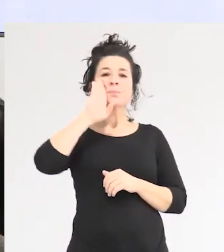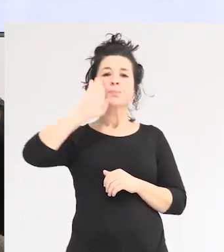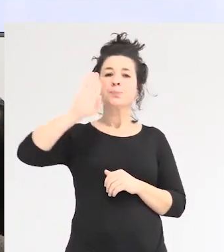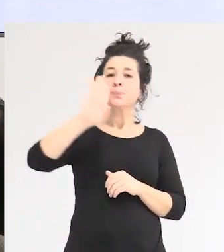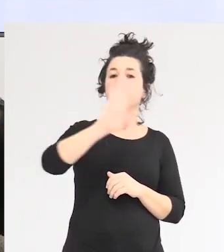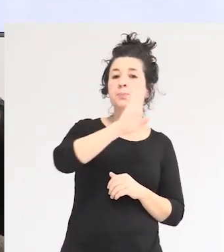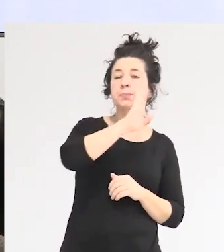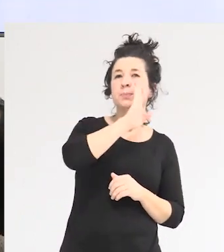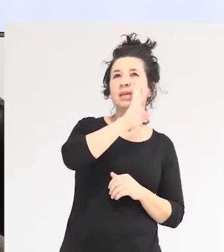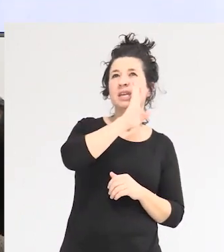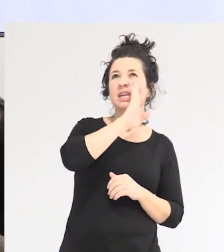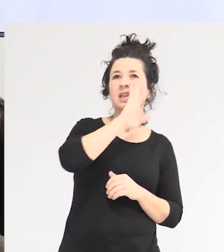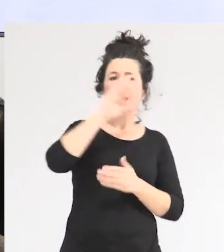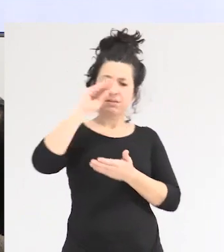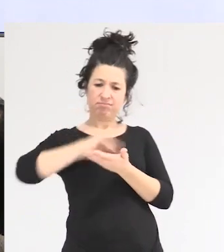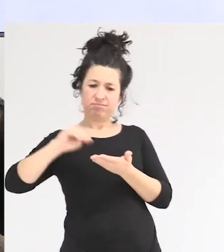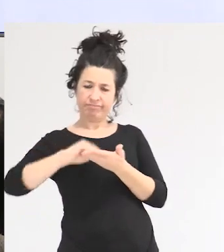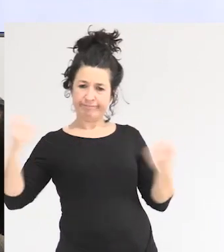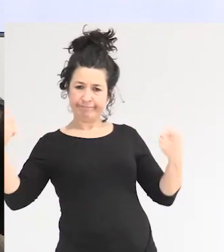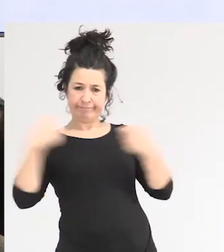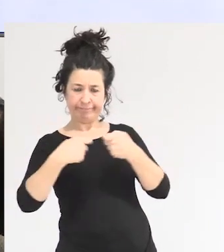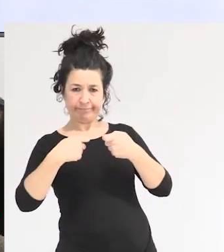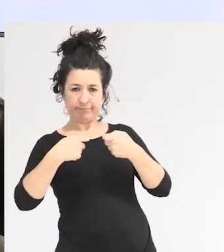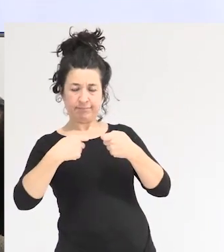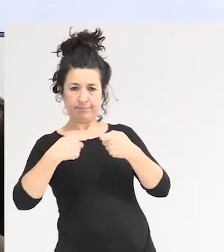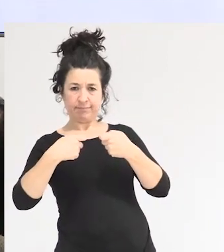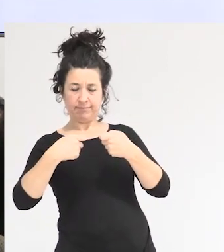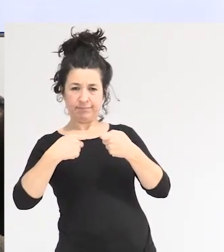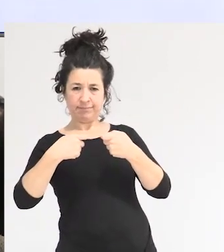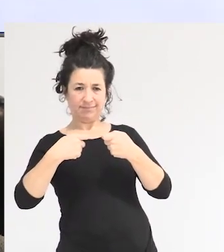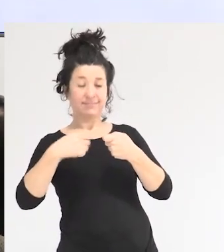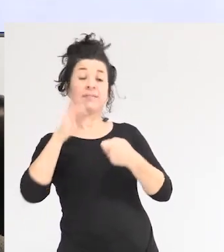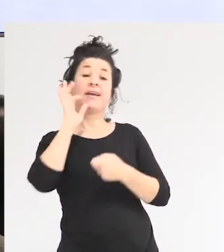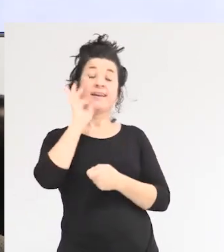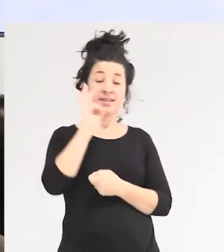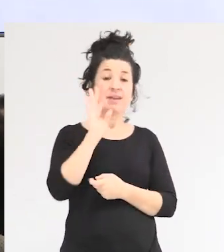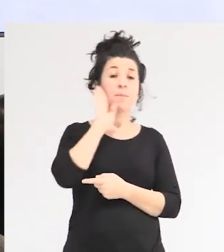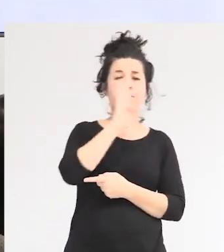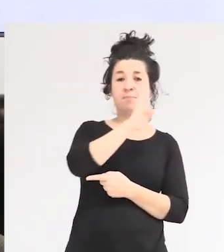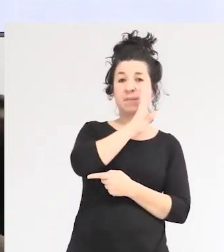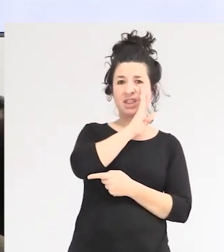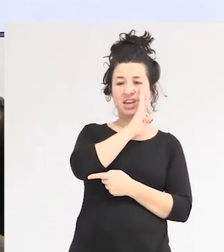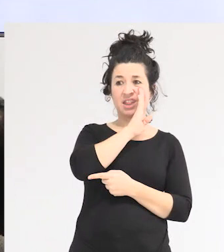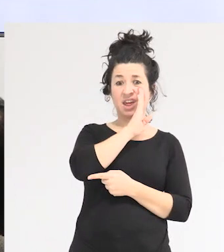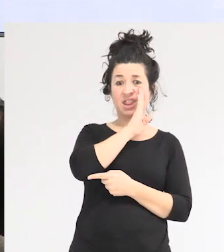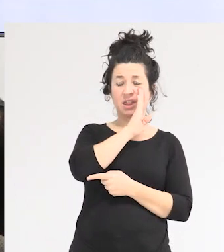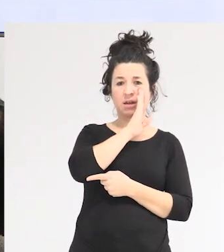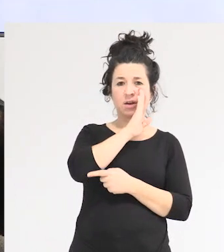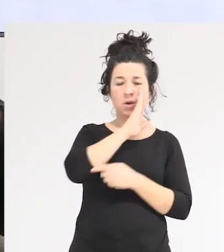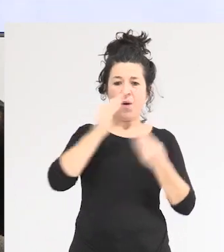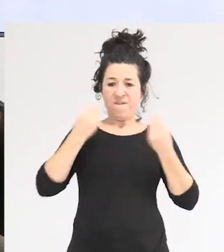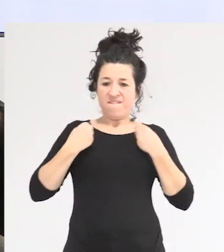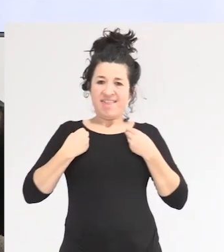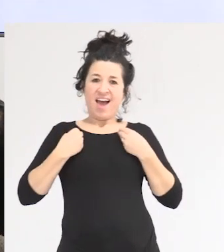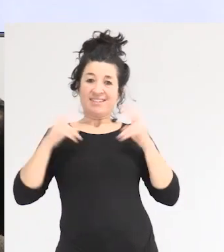eta idazletza ez dira kompatibleak, bueno, ez dizu, amatasunak egia da ez dizu astirik usten bizitza literarioa egiteko, bai? Eta nigo ditu